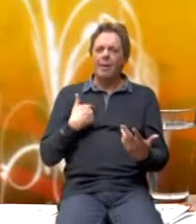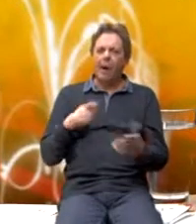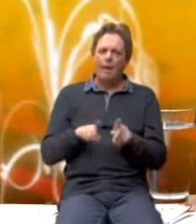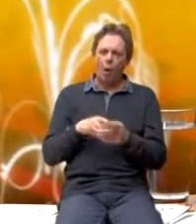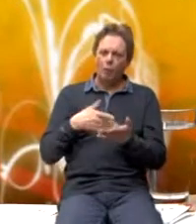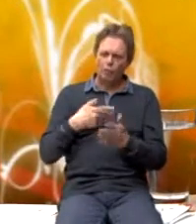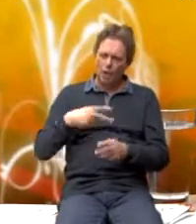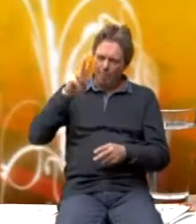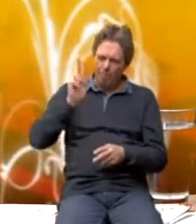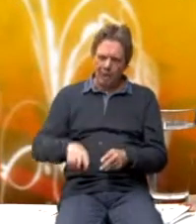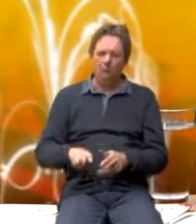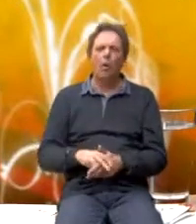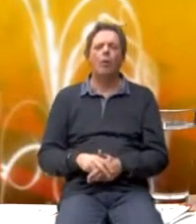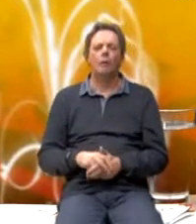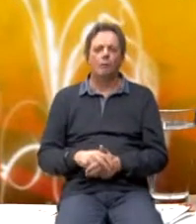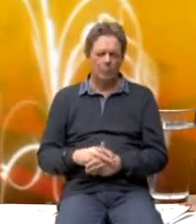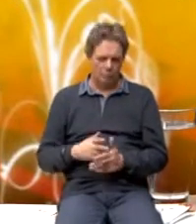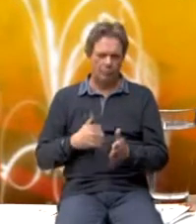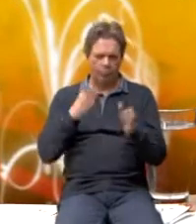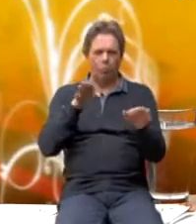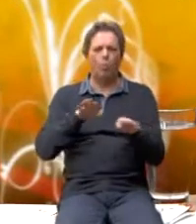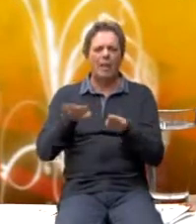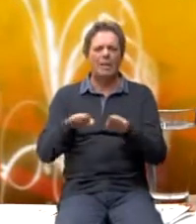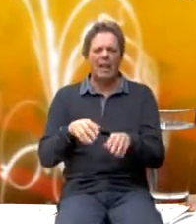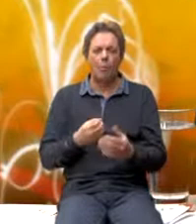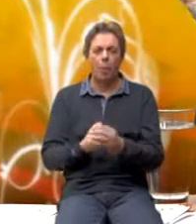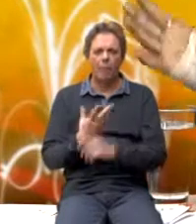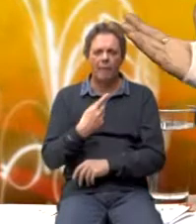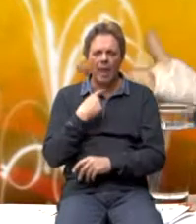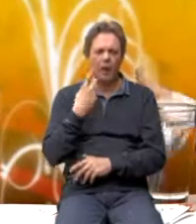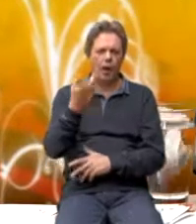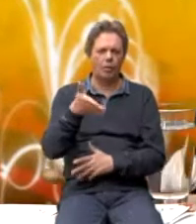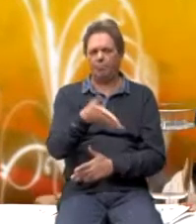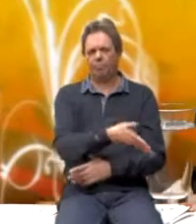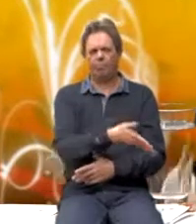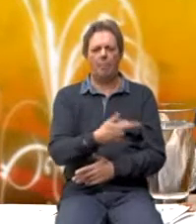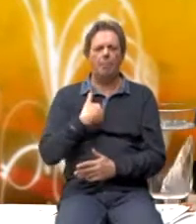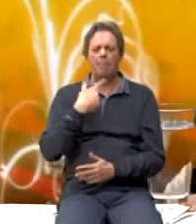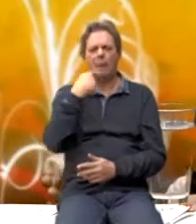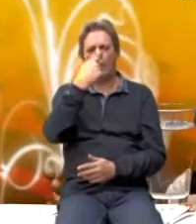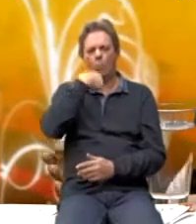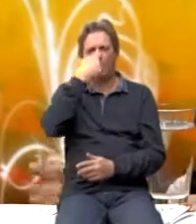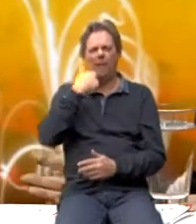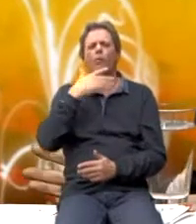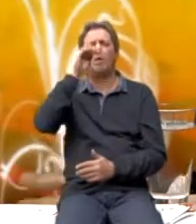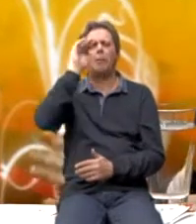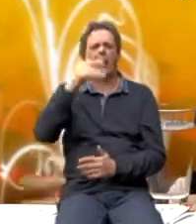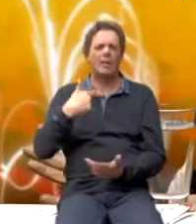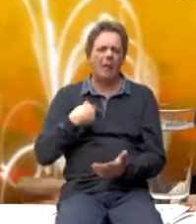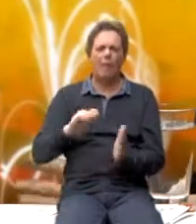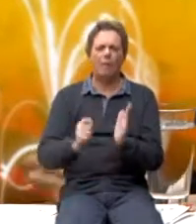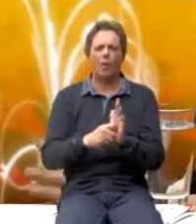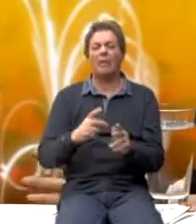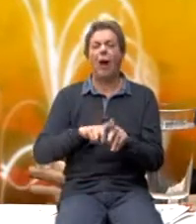potrošač imam pravo otići u Ministarstvo poljoprivrede ili na neku, ne znam gdje još, i prijaviti da mi je prodat